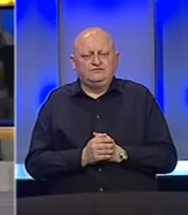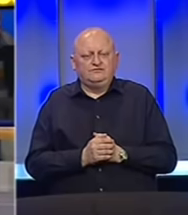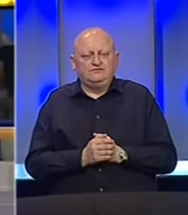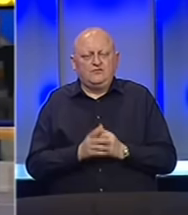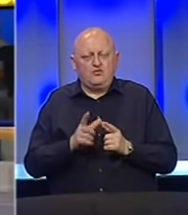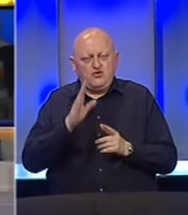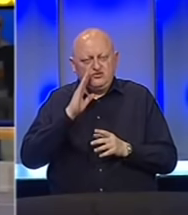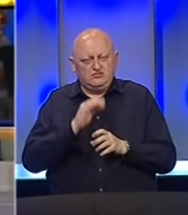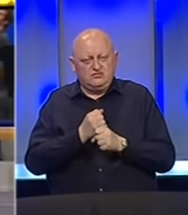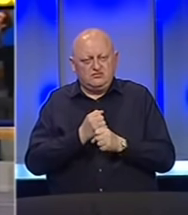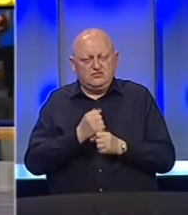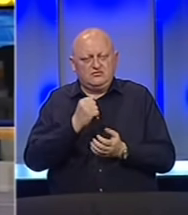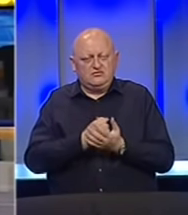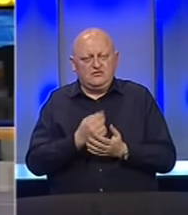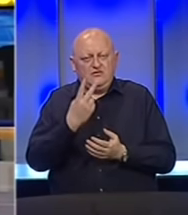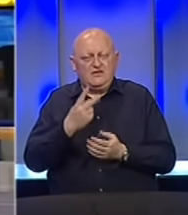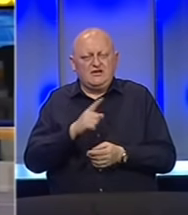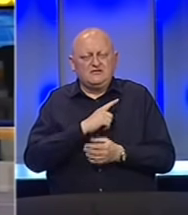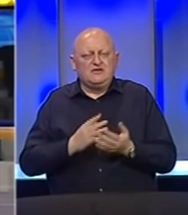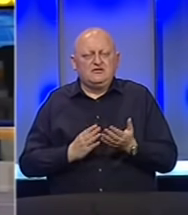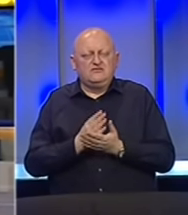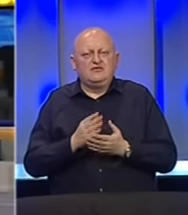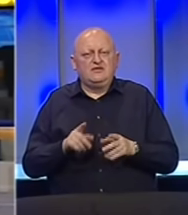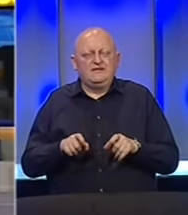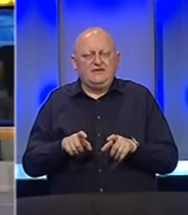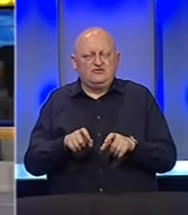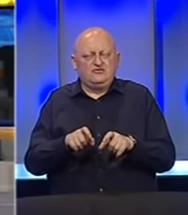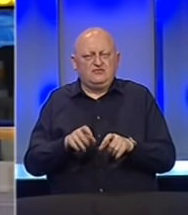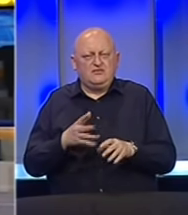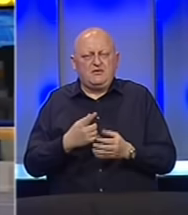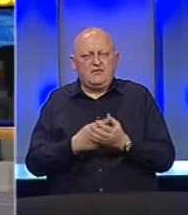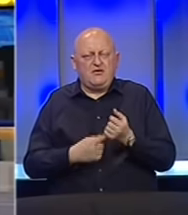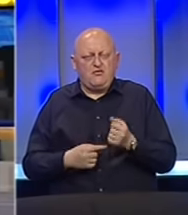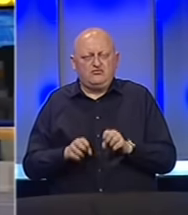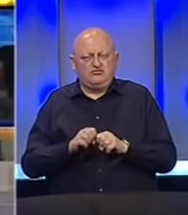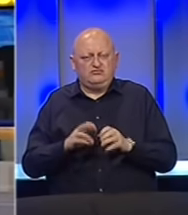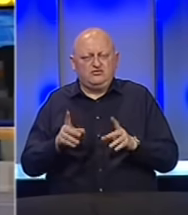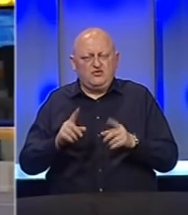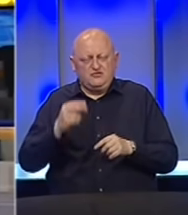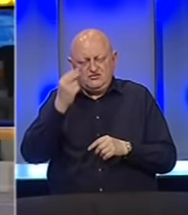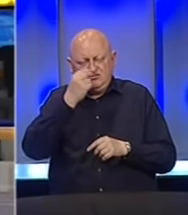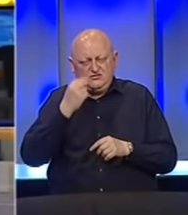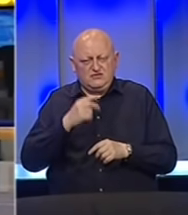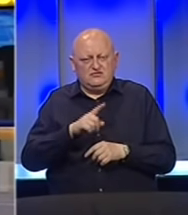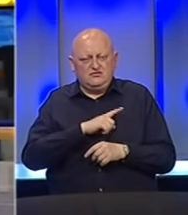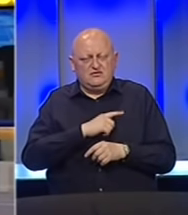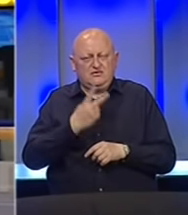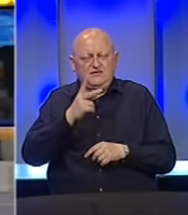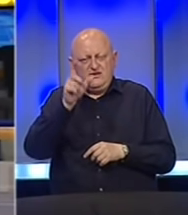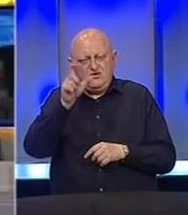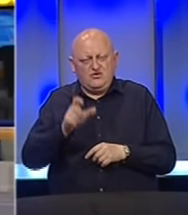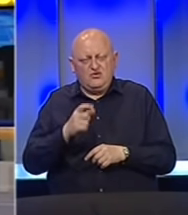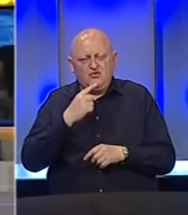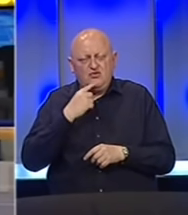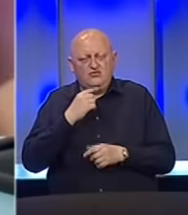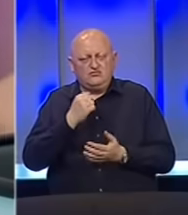U Bosni i Hercegovini su potvrđena još dva smrtna slučaja od COVID-19. Prema posljednjem izvještaju, u Republici Srpskoj preminule su dvije osobe kod